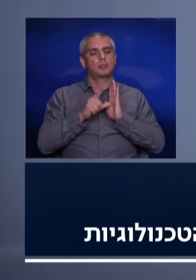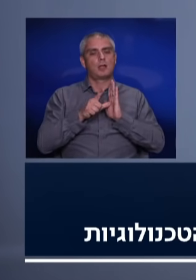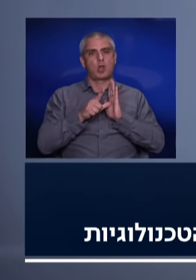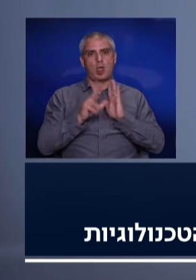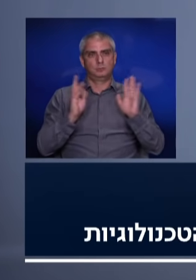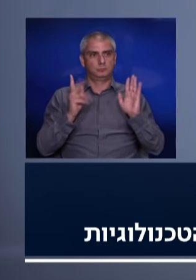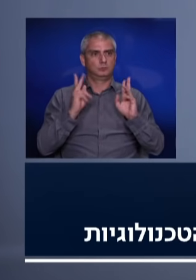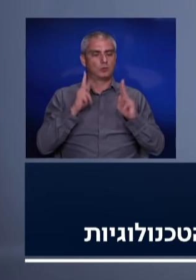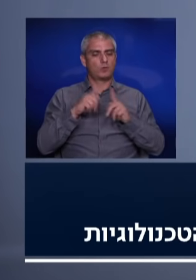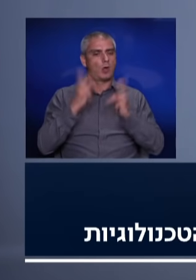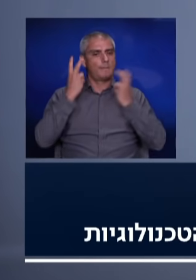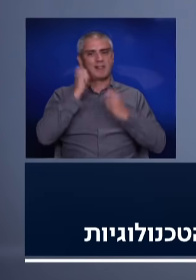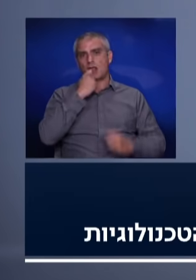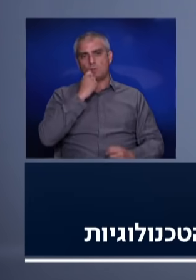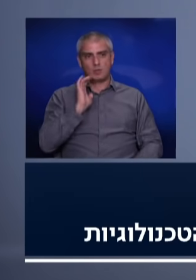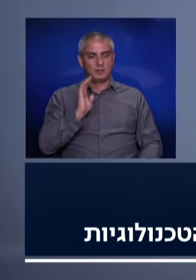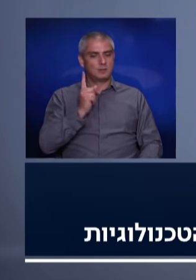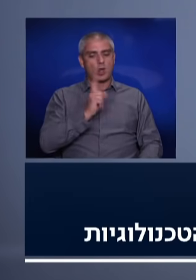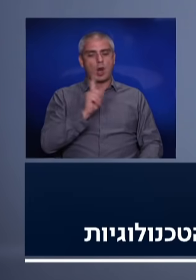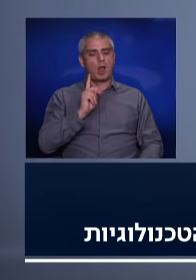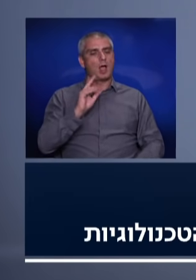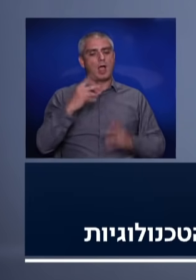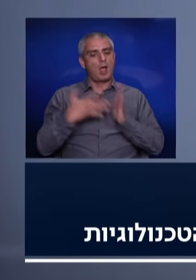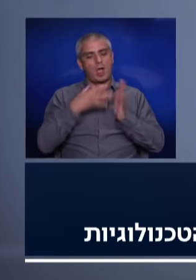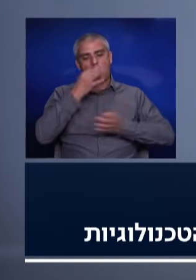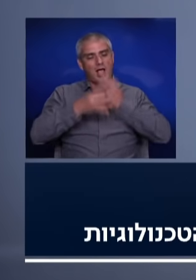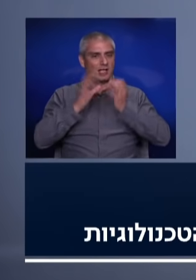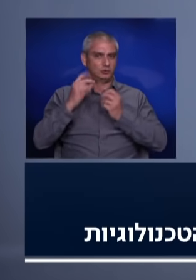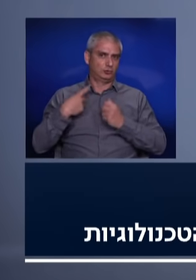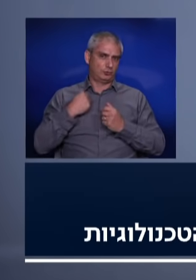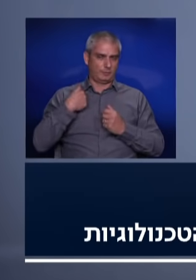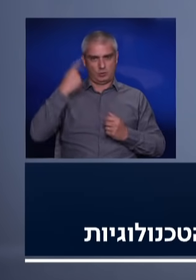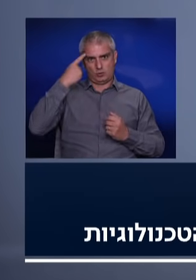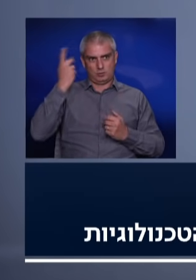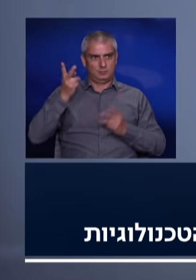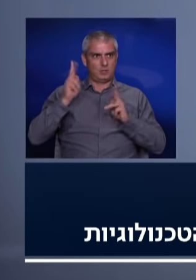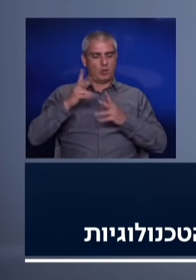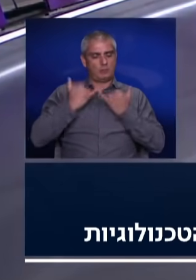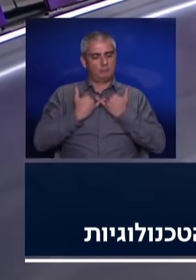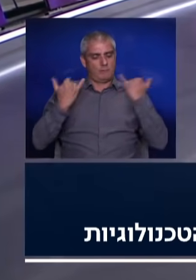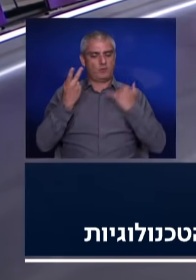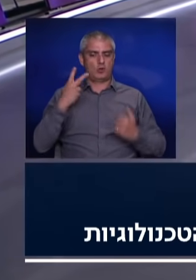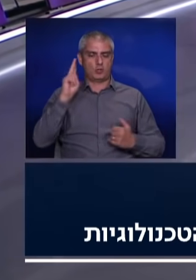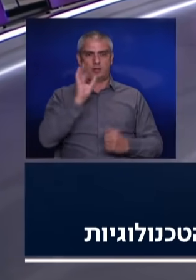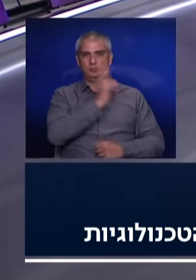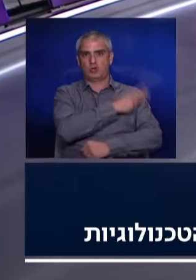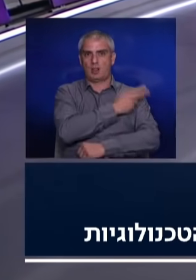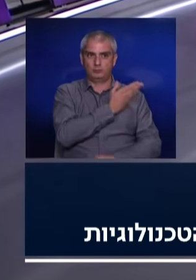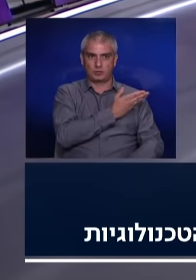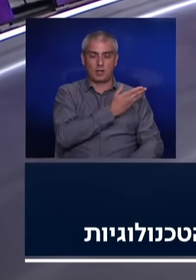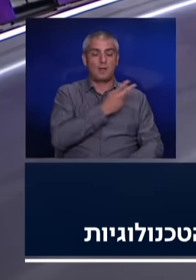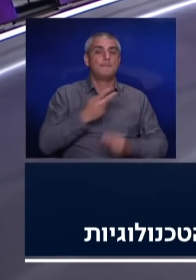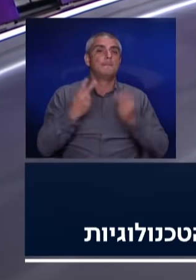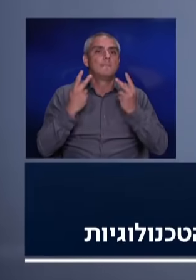טכנולוגיות, יכולות מודיעיניות, לא יכולות חקירה שיש לשבק, אנחנו יודעים, יכולות מפותחות יותר מאשר למשטרה, אלא